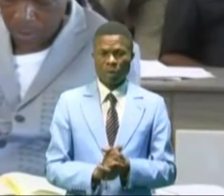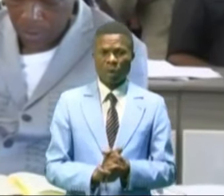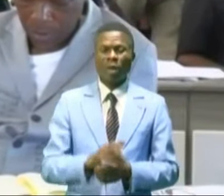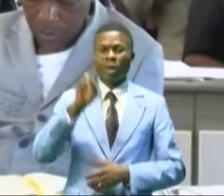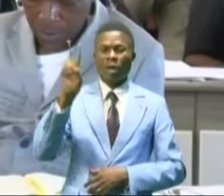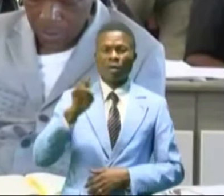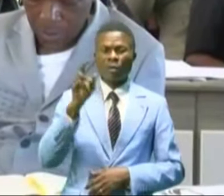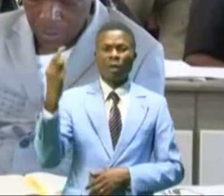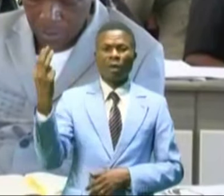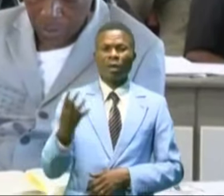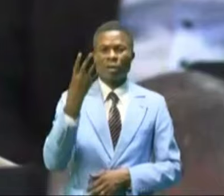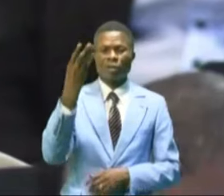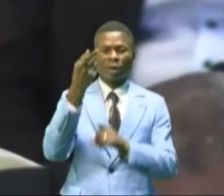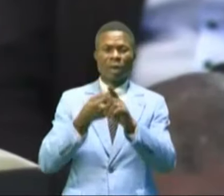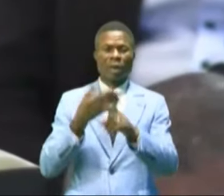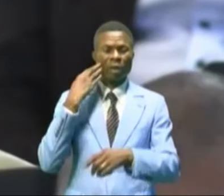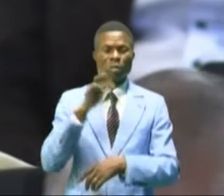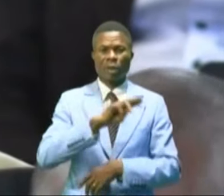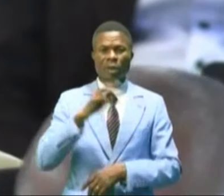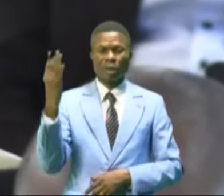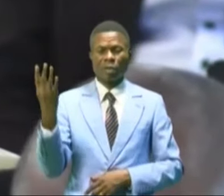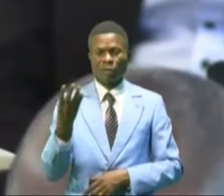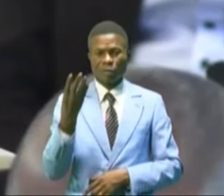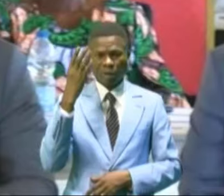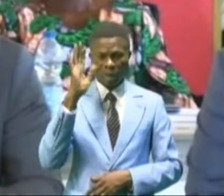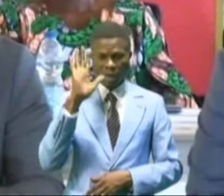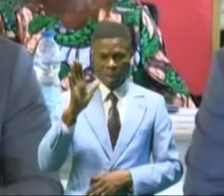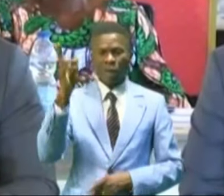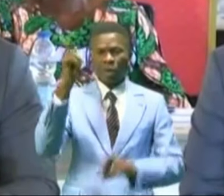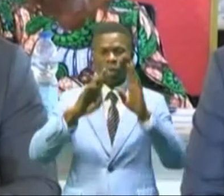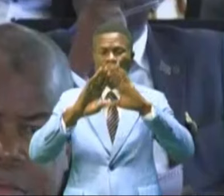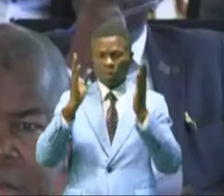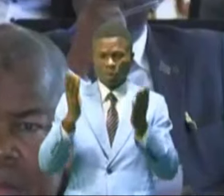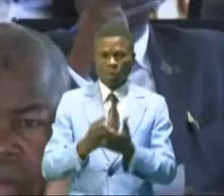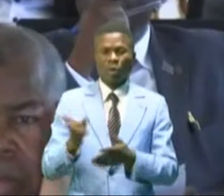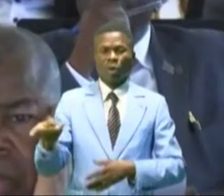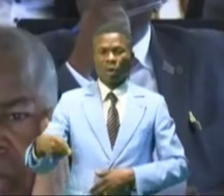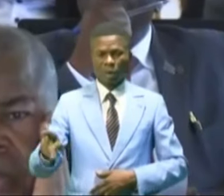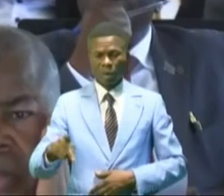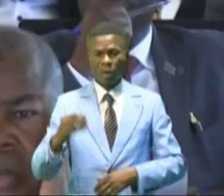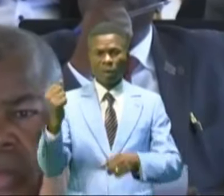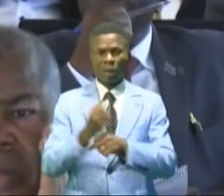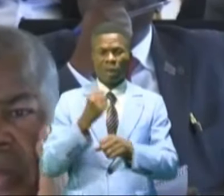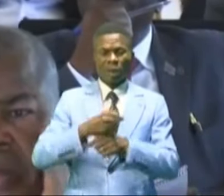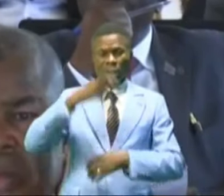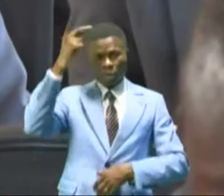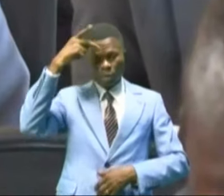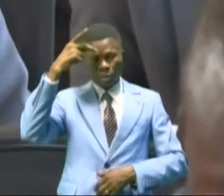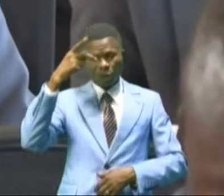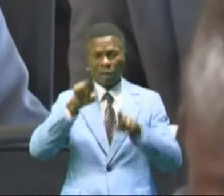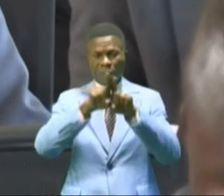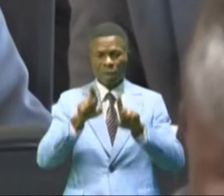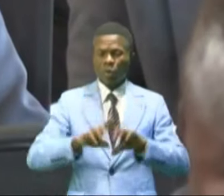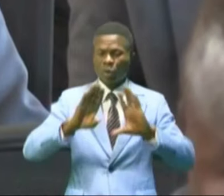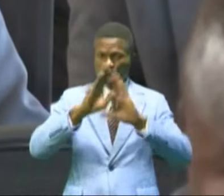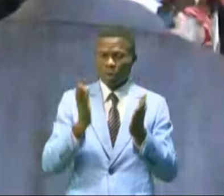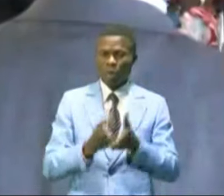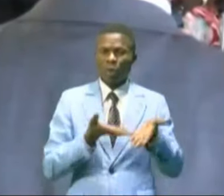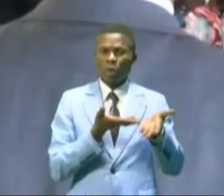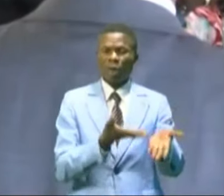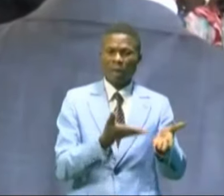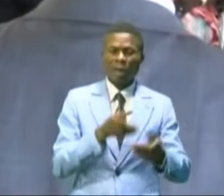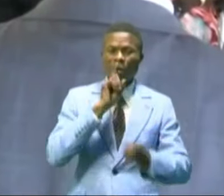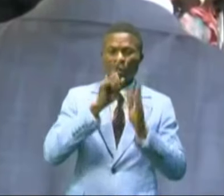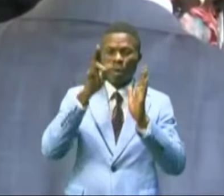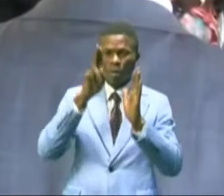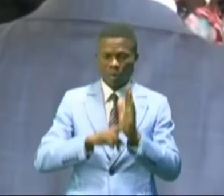vendredi 24 mai 2024. Outre les représentants du peuple du niveau provincial, le personnel politique et administratif ainsi que les assistants parlementaires